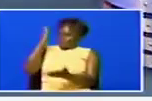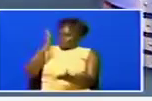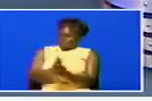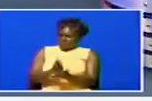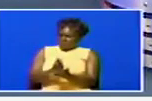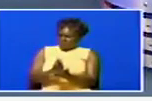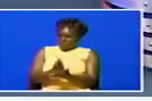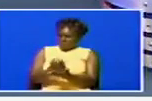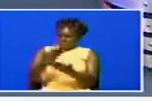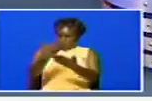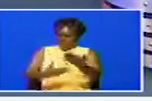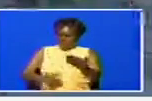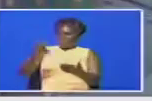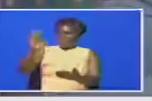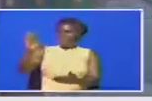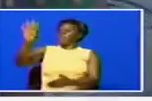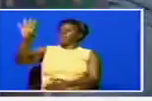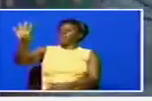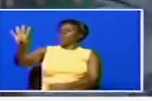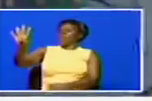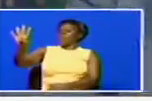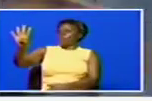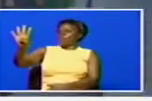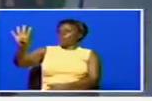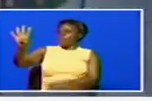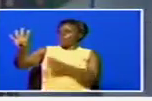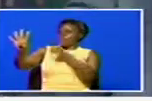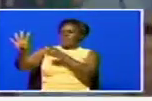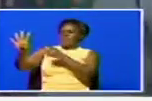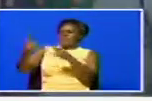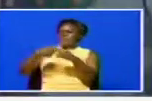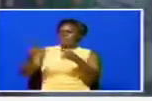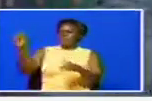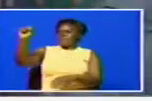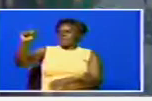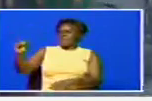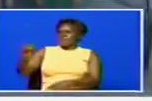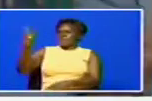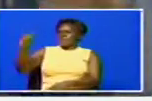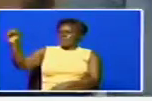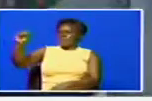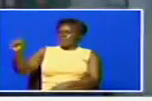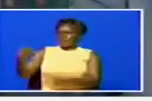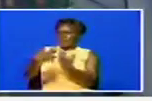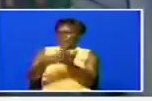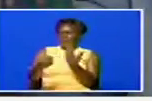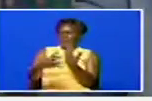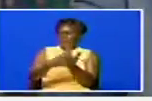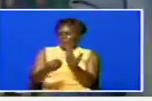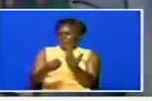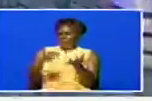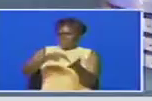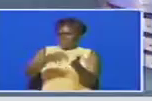ni form 34. Kwa sababu form 34 ndio mwanzilishi wa SMS, ndio mwanzilishi wa scanned copy. Kumaanisha